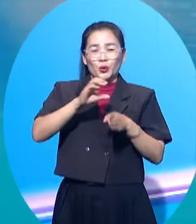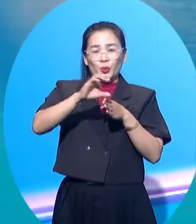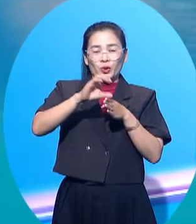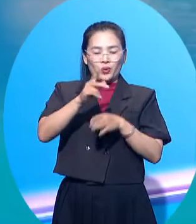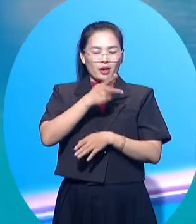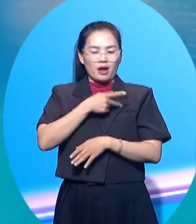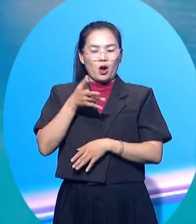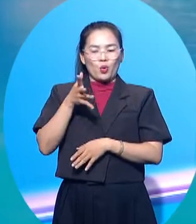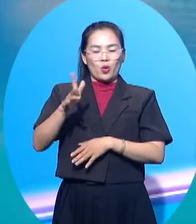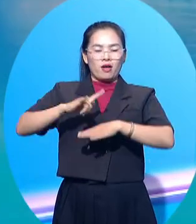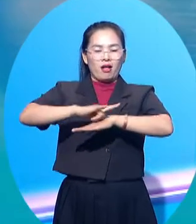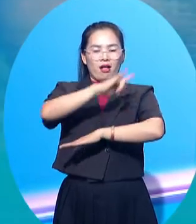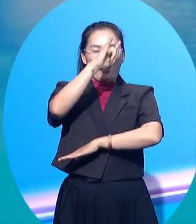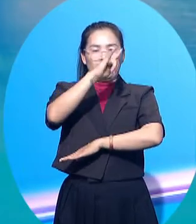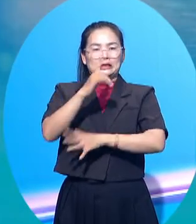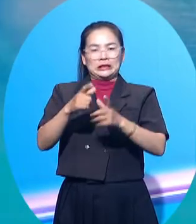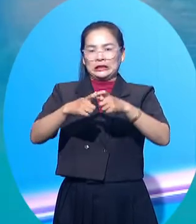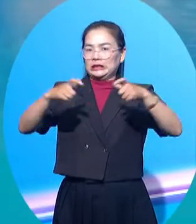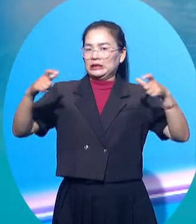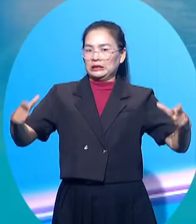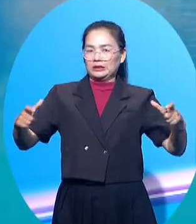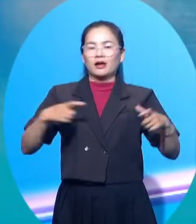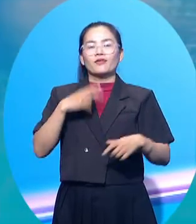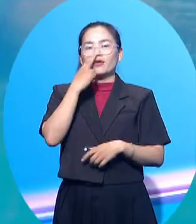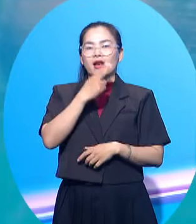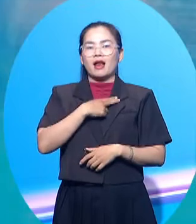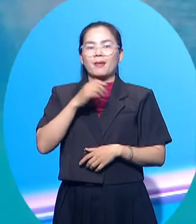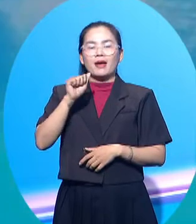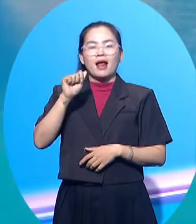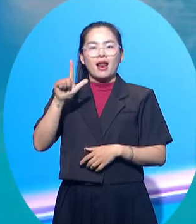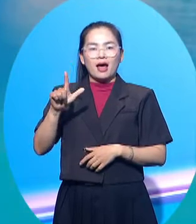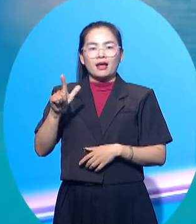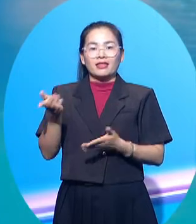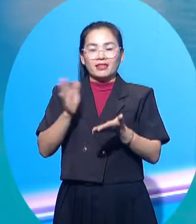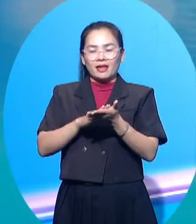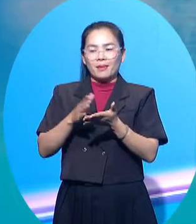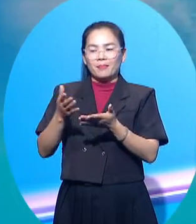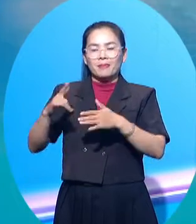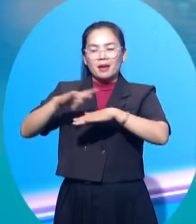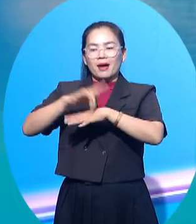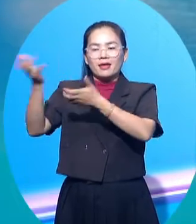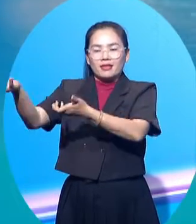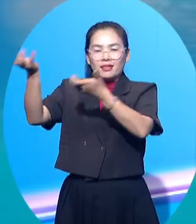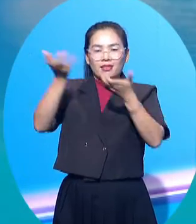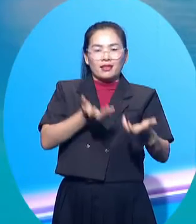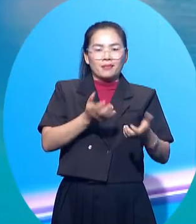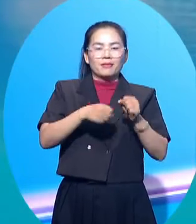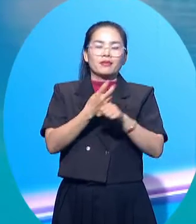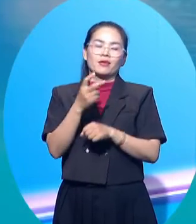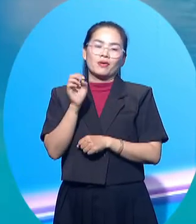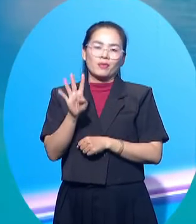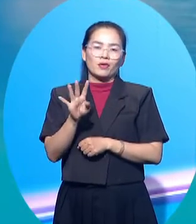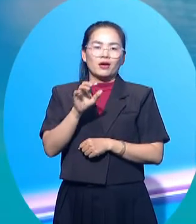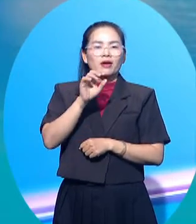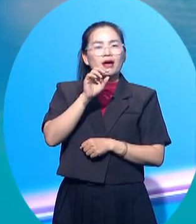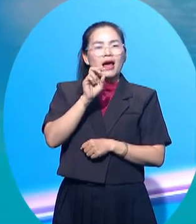Đáp ứng nhu cầu đi lại của hành khách, Vietnam Airlines sẽ nhận thêm 3 máy bay Airbus A320neo trong năm 2024, trong đó